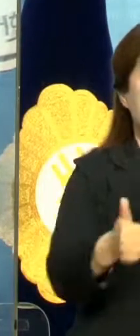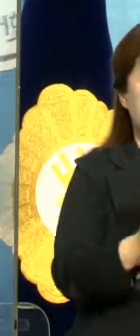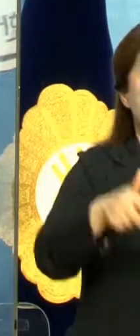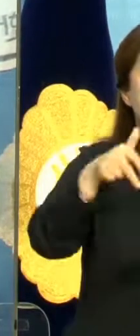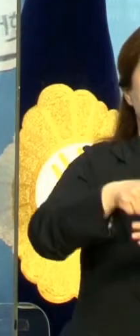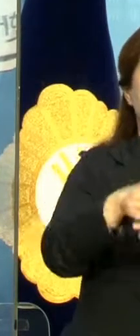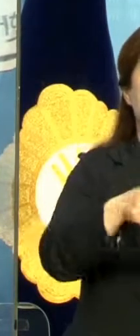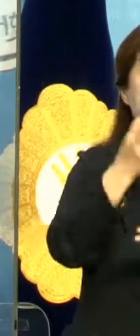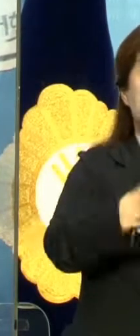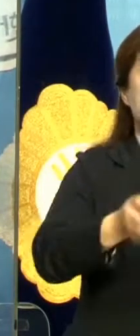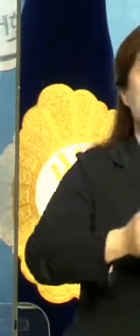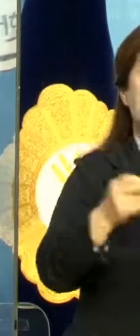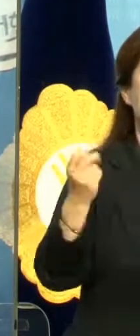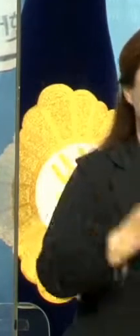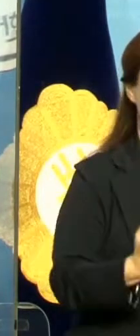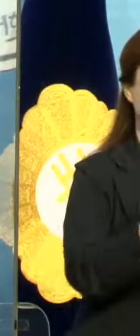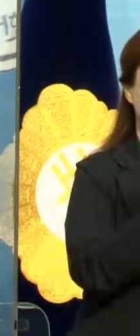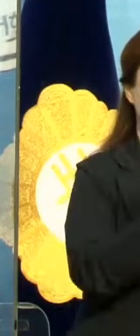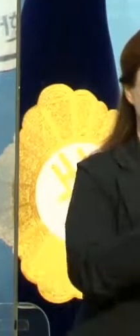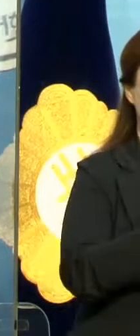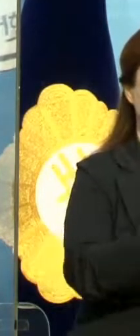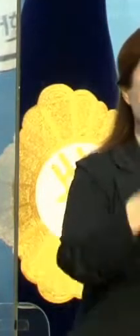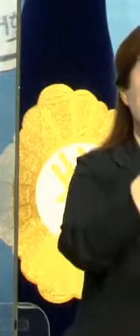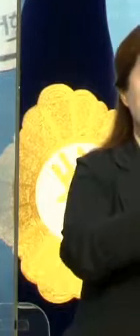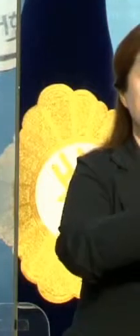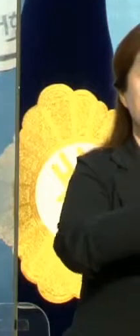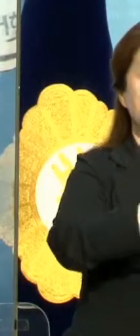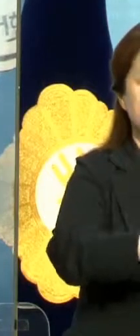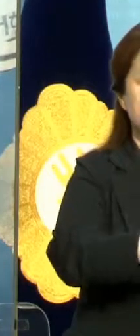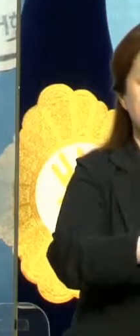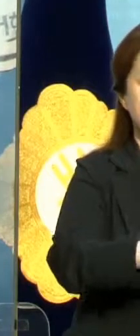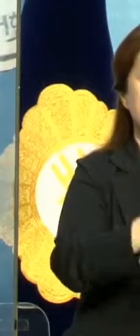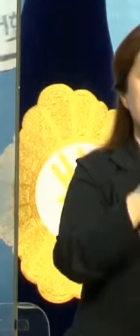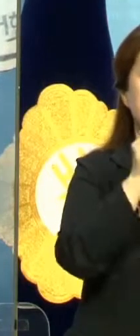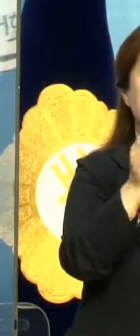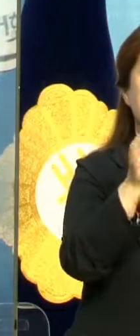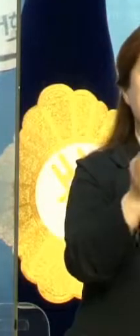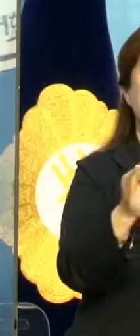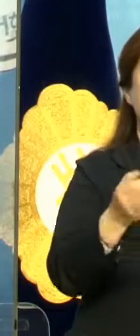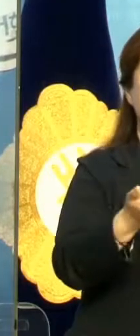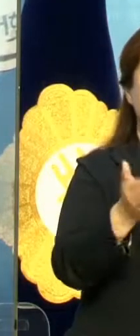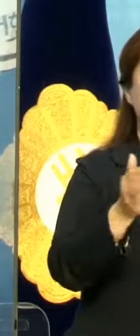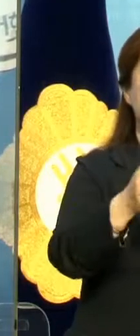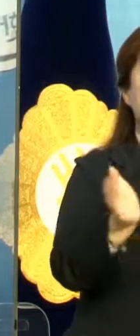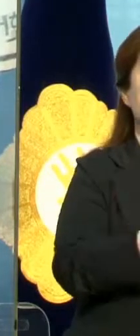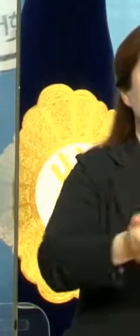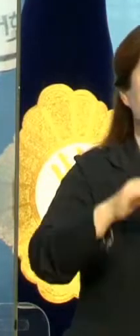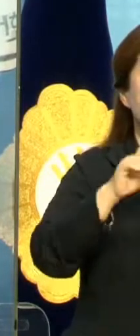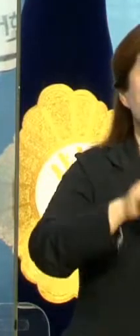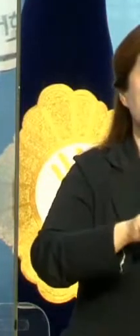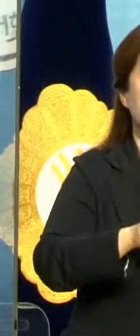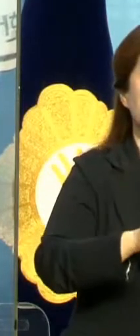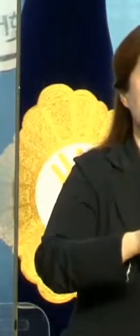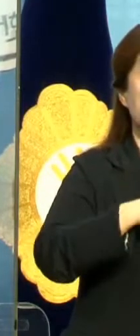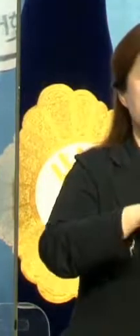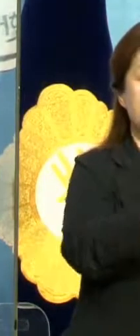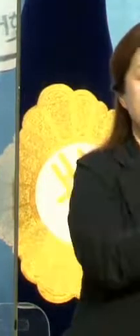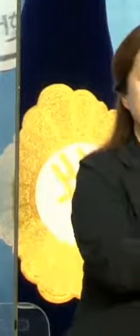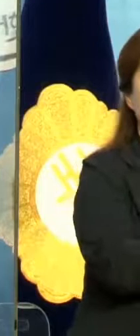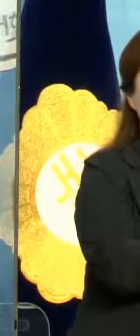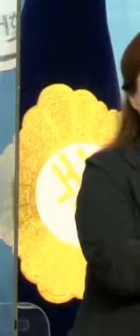제도적인 재발방지 대책을 바른 해야 된다는게 저희 tf 에 치즈입니다 어 민주당 정체 여캐 f 도